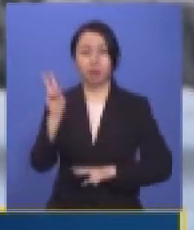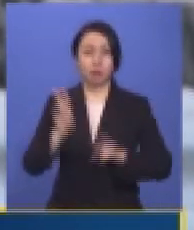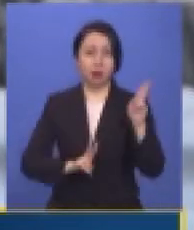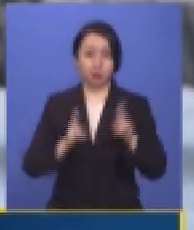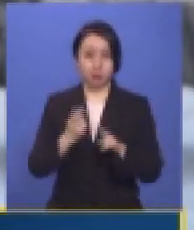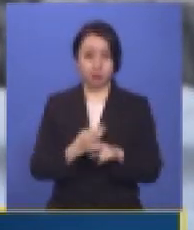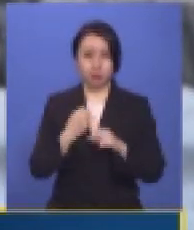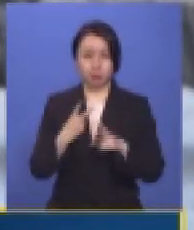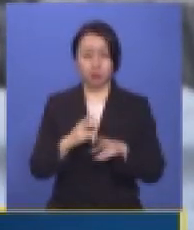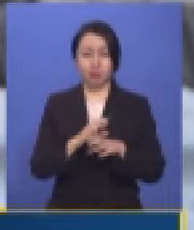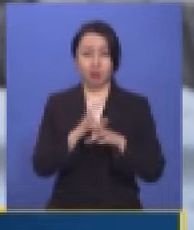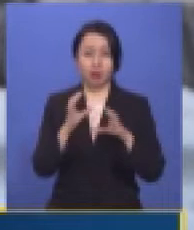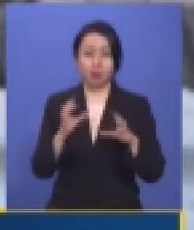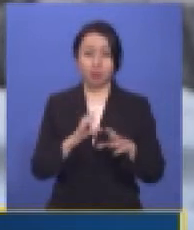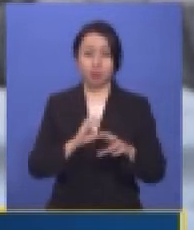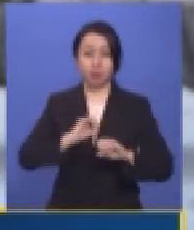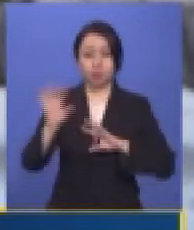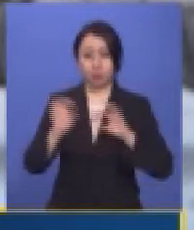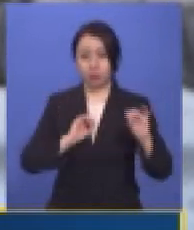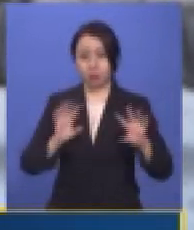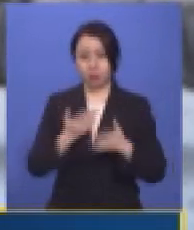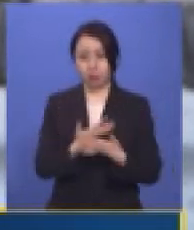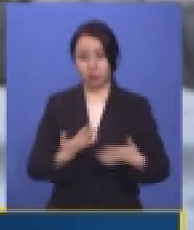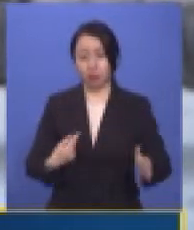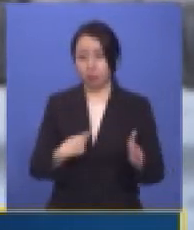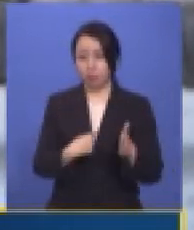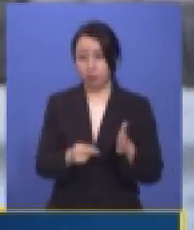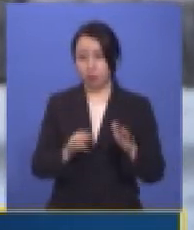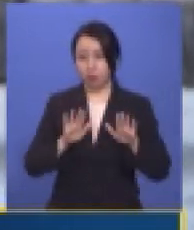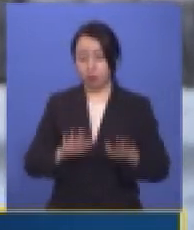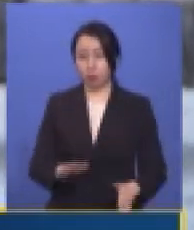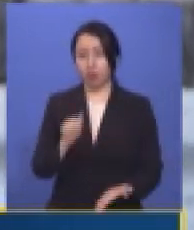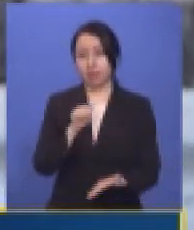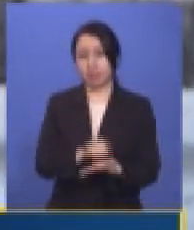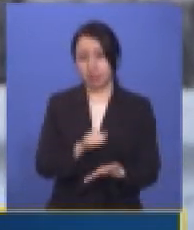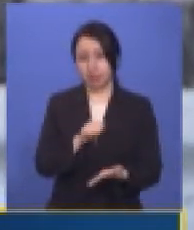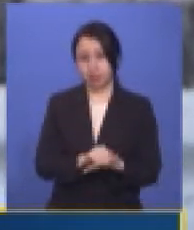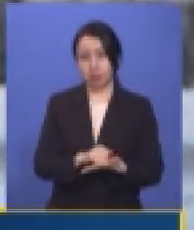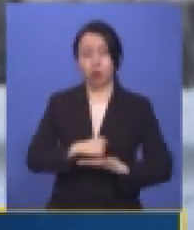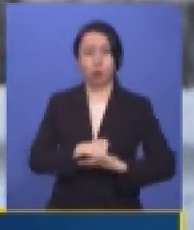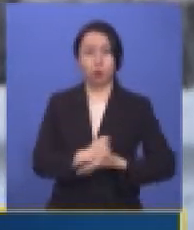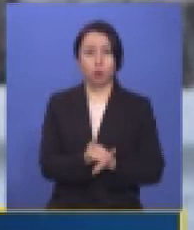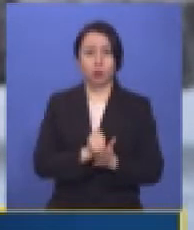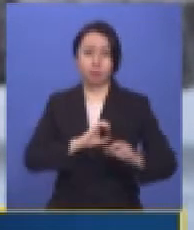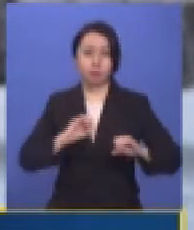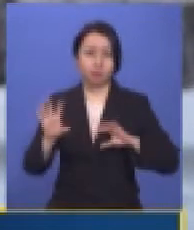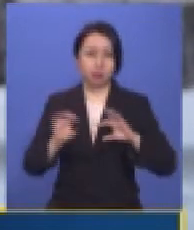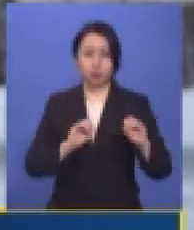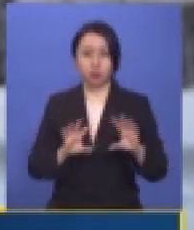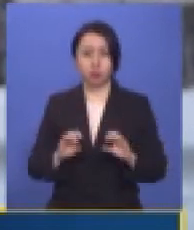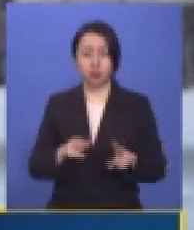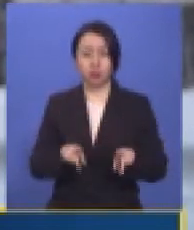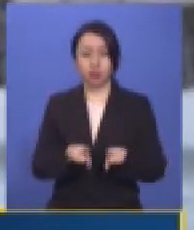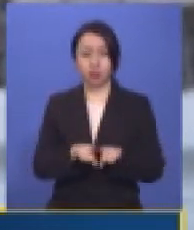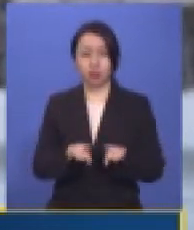безопасности обращения с пиротехническими средствами, а также приобретали только сертифицированные пиротехнические средства.